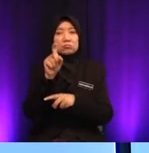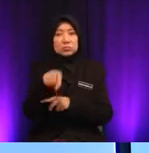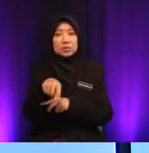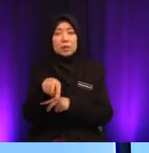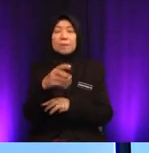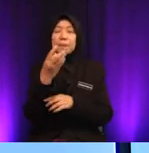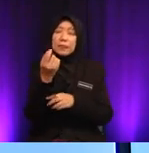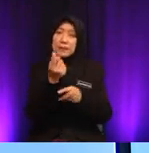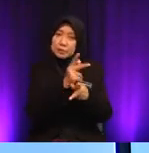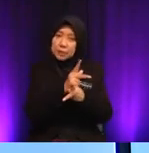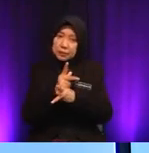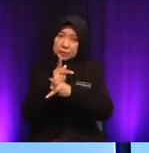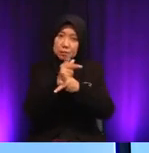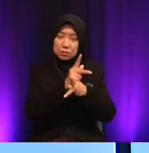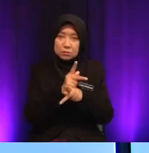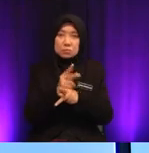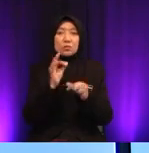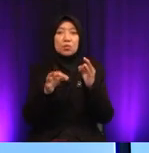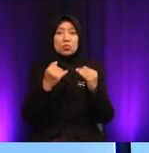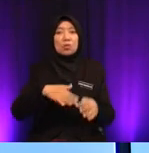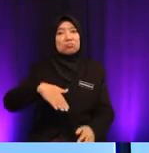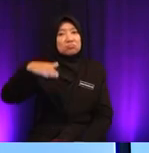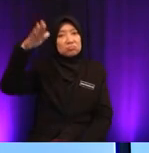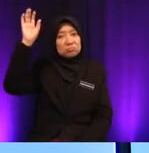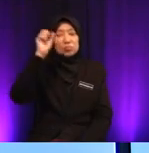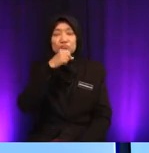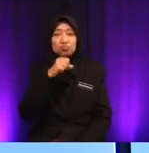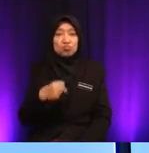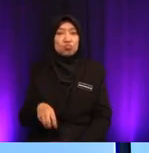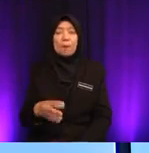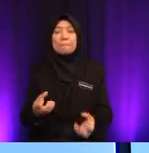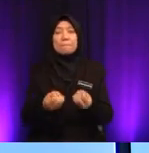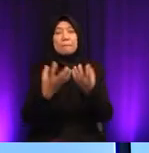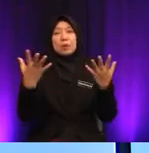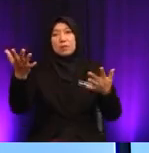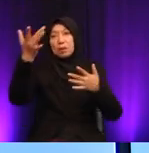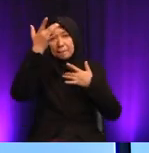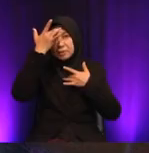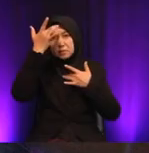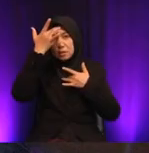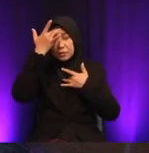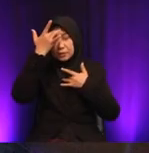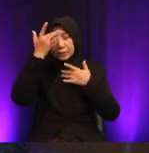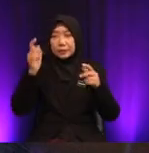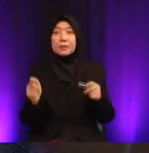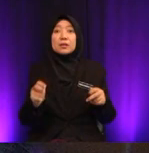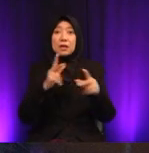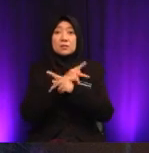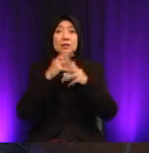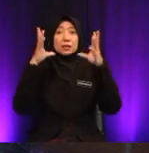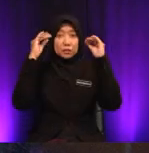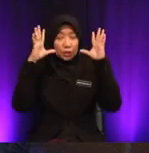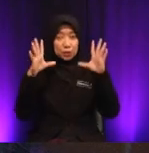ah takut nanti bila ada uang macam-macam penyakit yang akan ada Oke saya terima kasih pada Cikgu dan